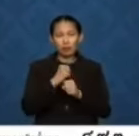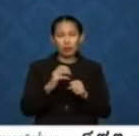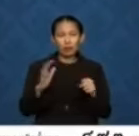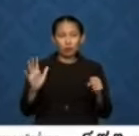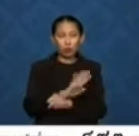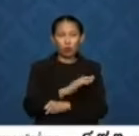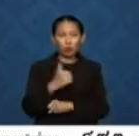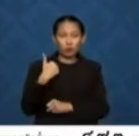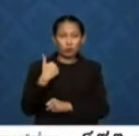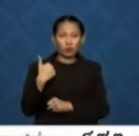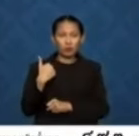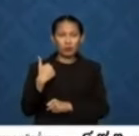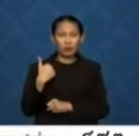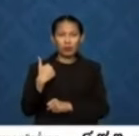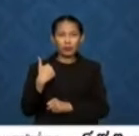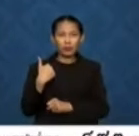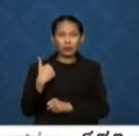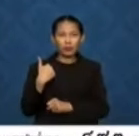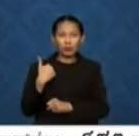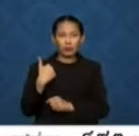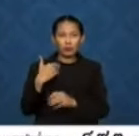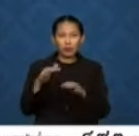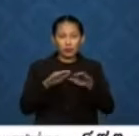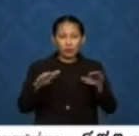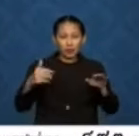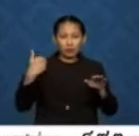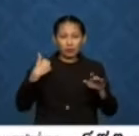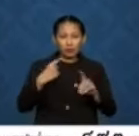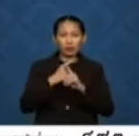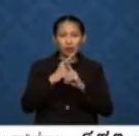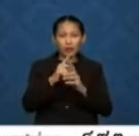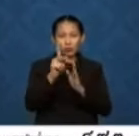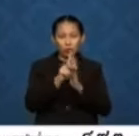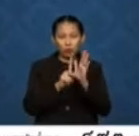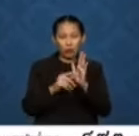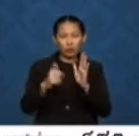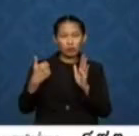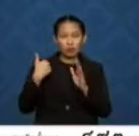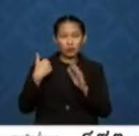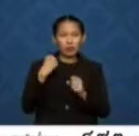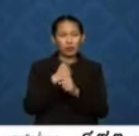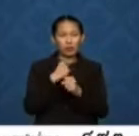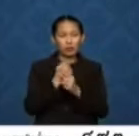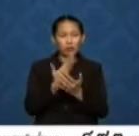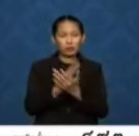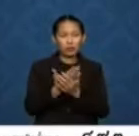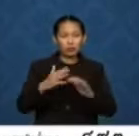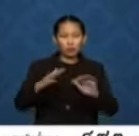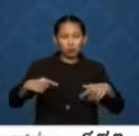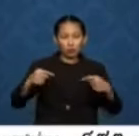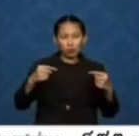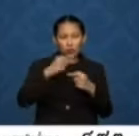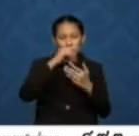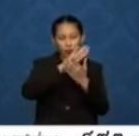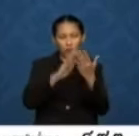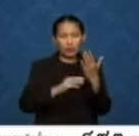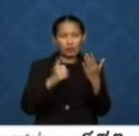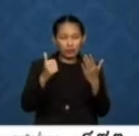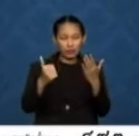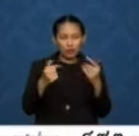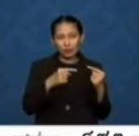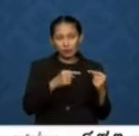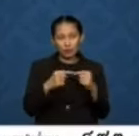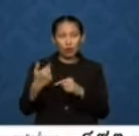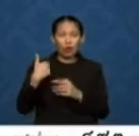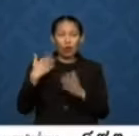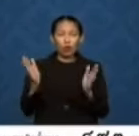มที่เต็มศักยภาพมีมาตรฐานและเป็นไปตามบริบทของกฎหมายสามารถสร้างรายได้เข้าสู่ประเทศไทยได้อย่างต่อเนื่องรวมถึง